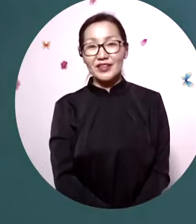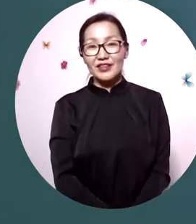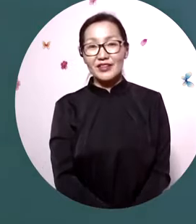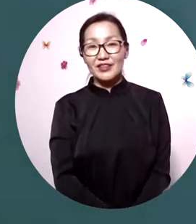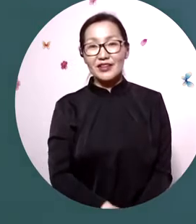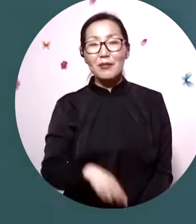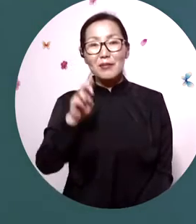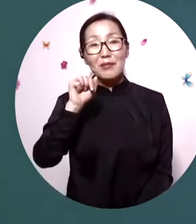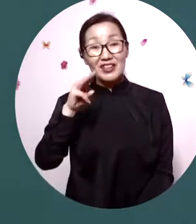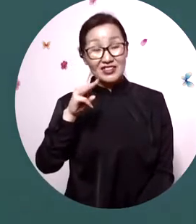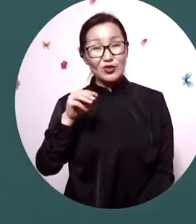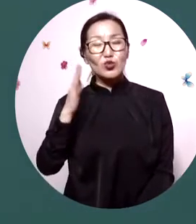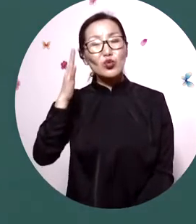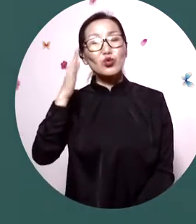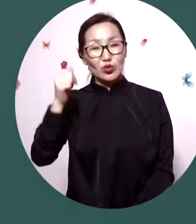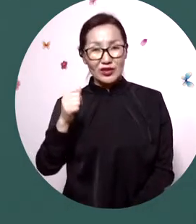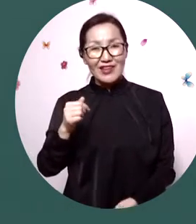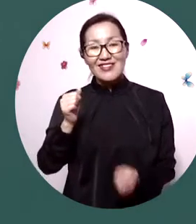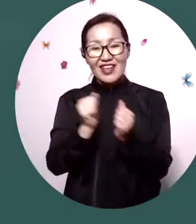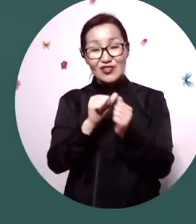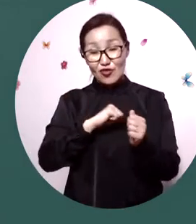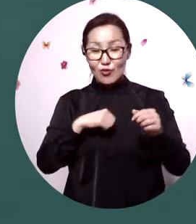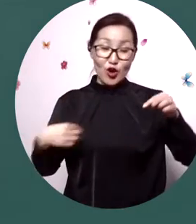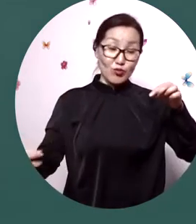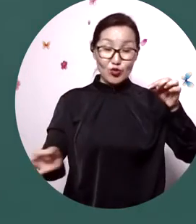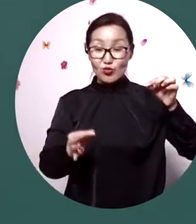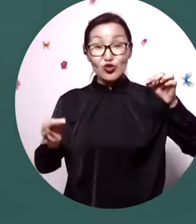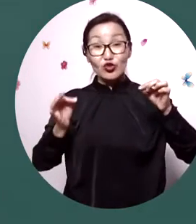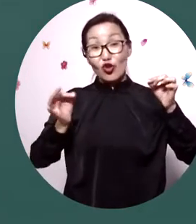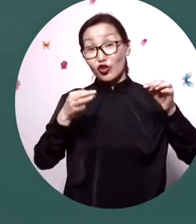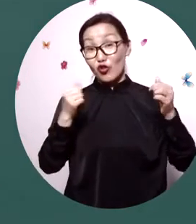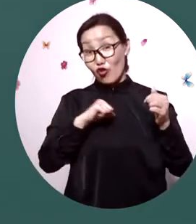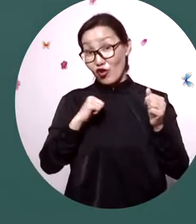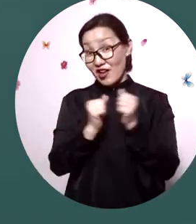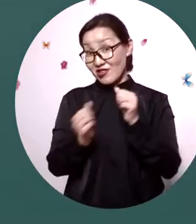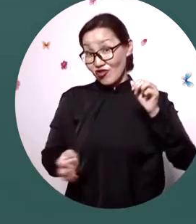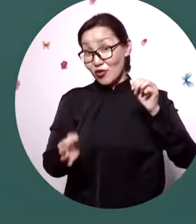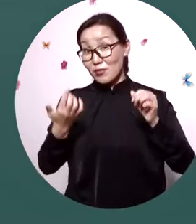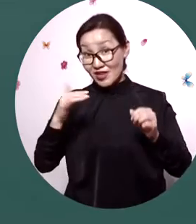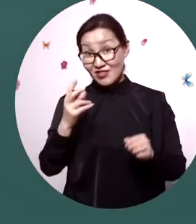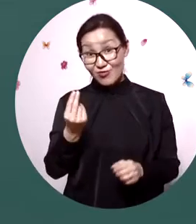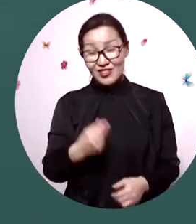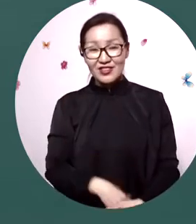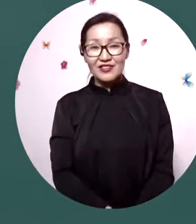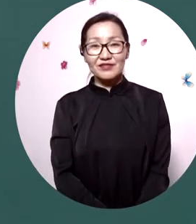Бат дуу дуулах. Харин найз нь морин хуур хөгжим тоглодог байсан тийм ээ.